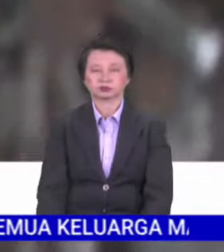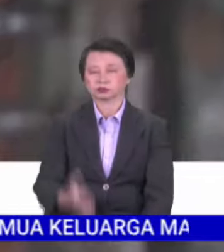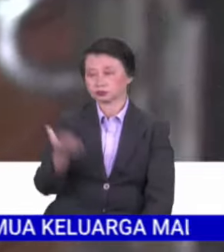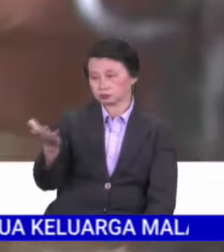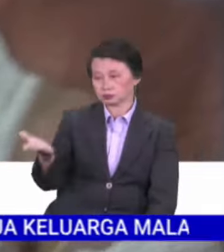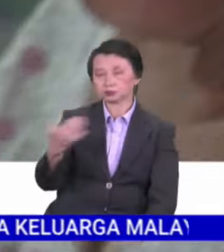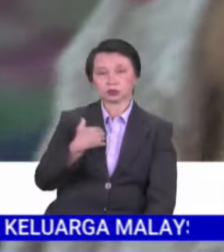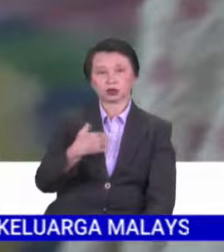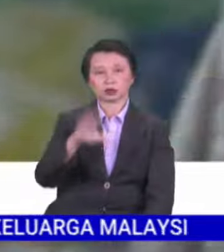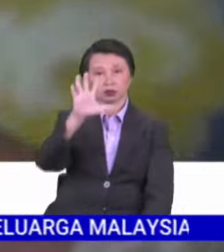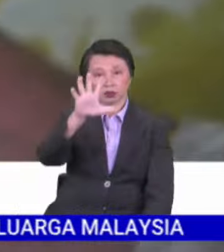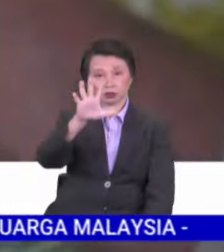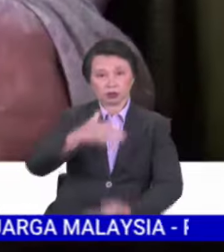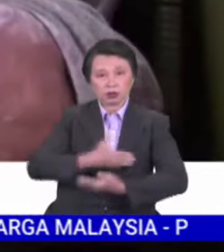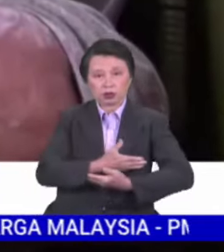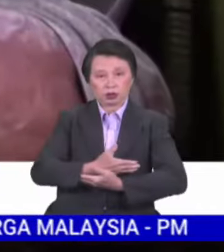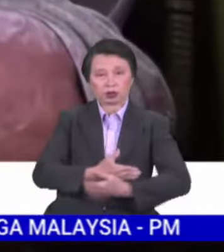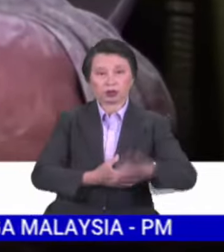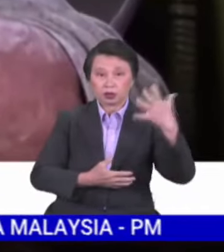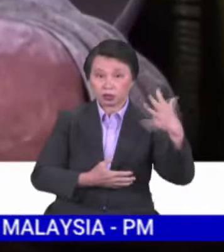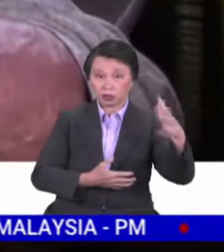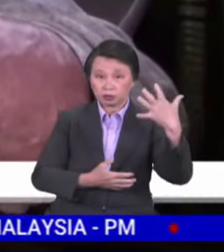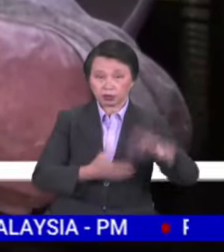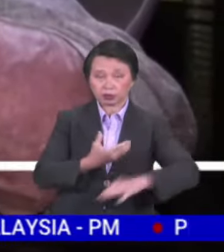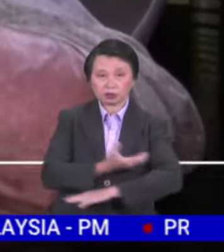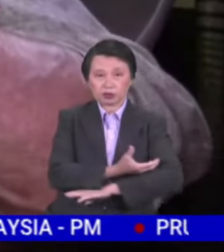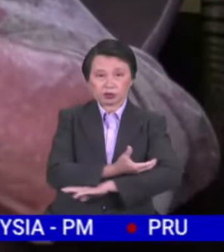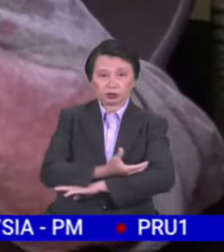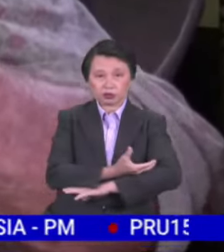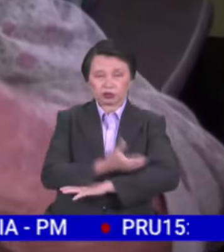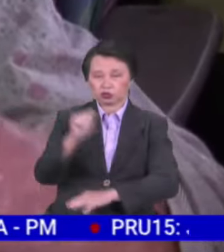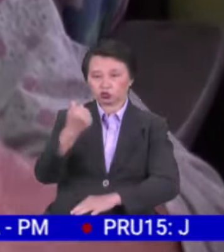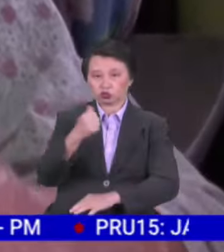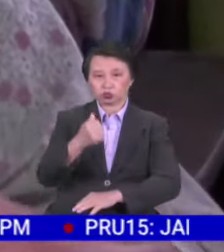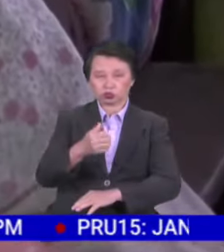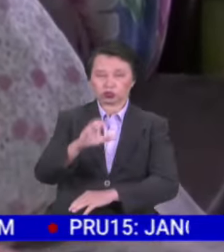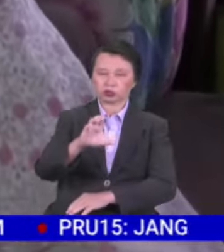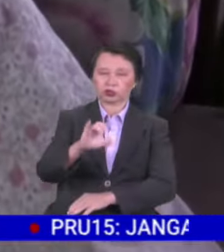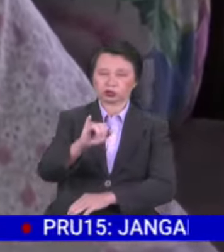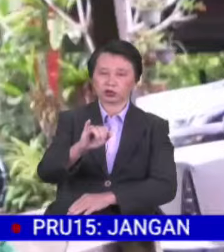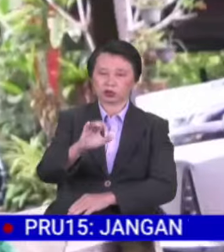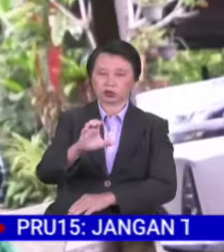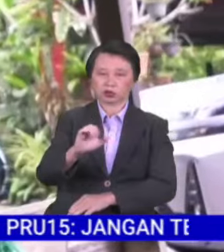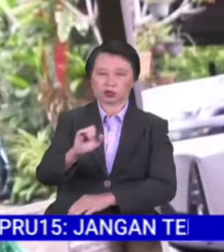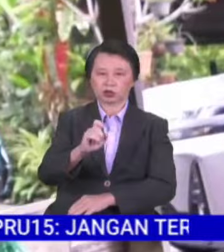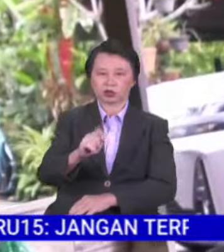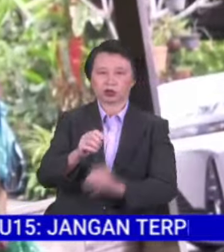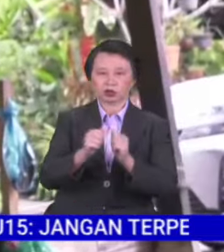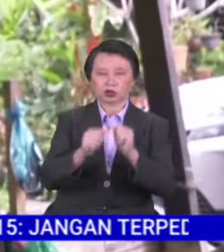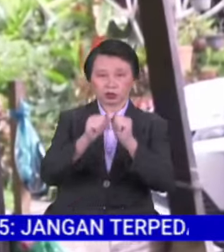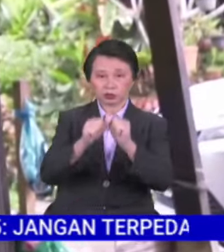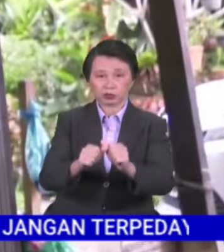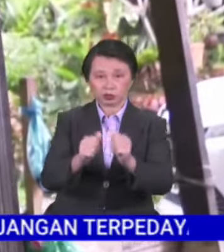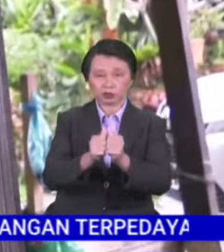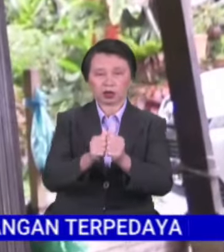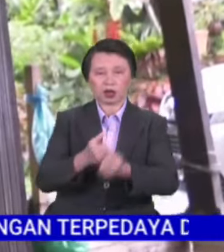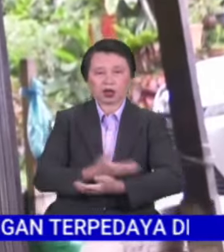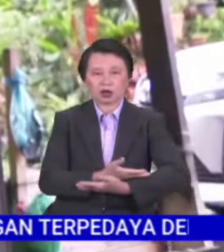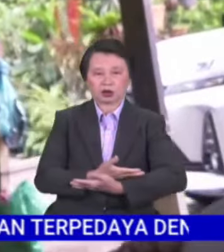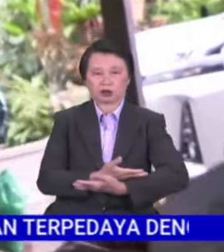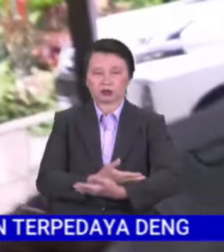Beliau yang mempunyai 5 orang anak dan 15 cucu serta 10 cicit, kini menetap bersama anaknya di Sungai Rusa.